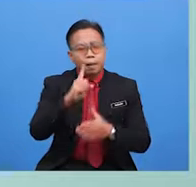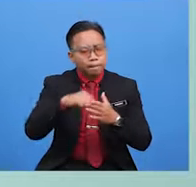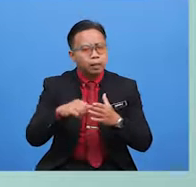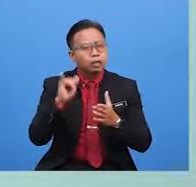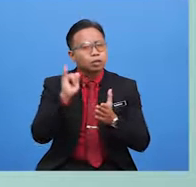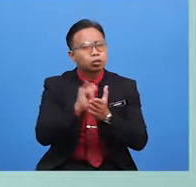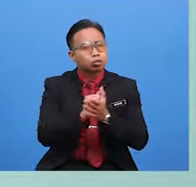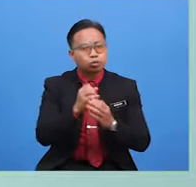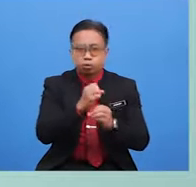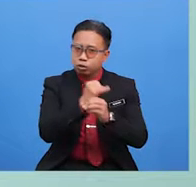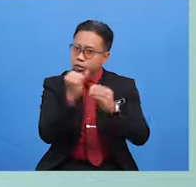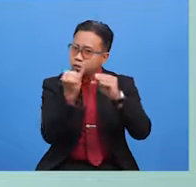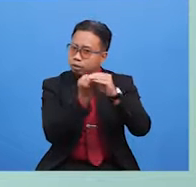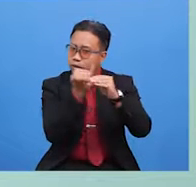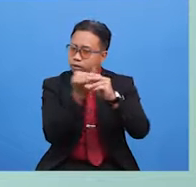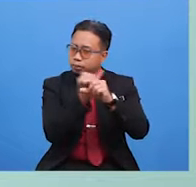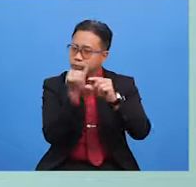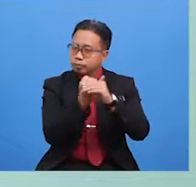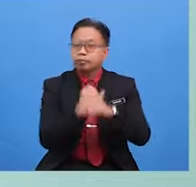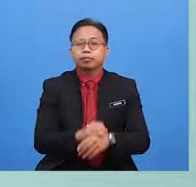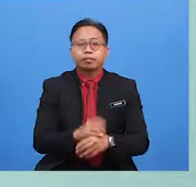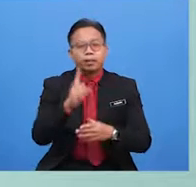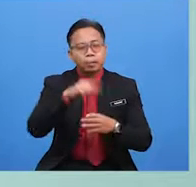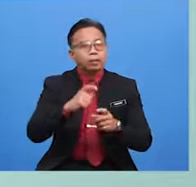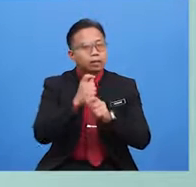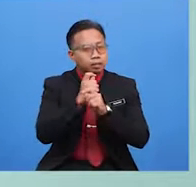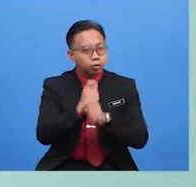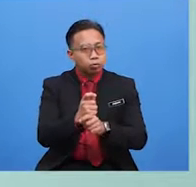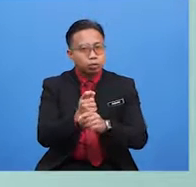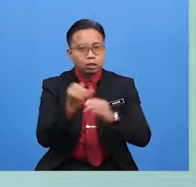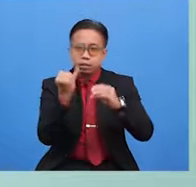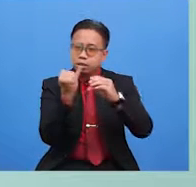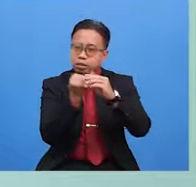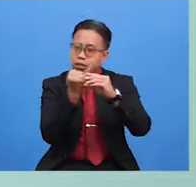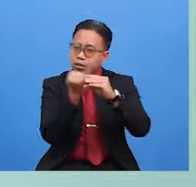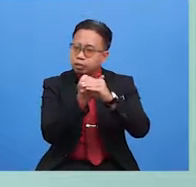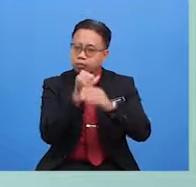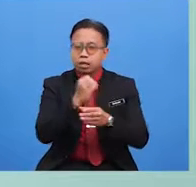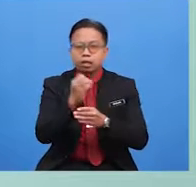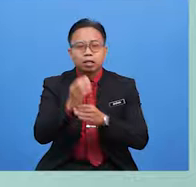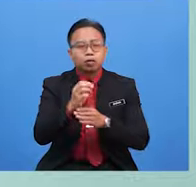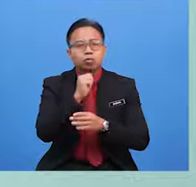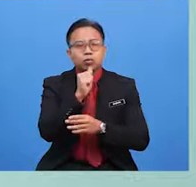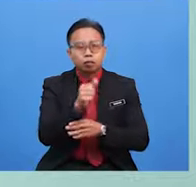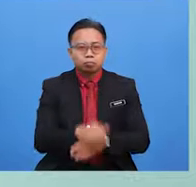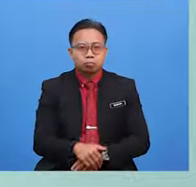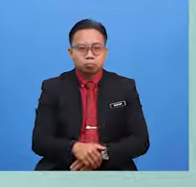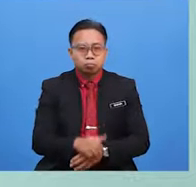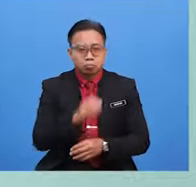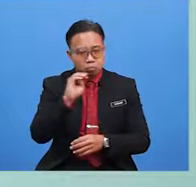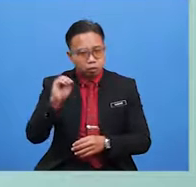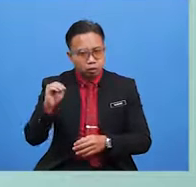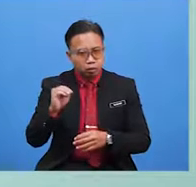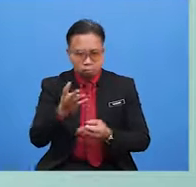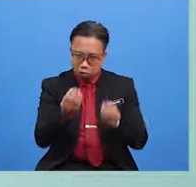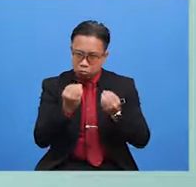jirin? Apakah yang menentukan sama ada benda itu jirin atau bukan? Murid-murid berminat untuk